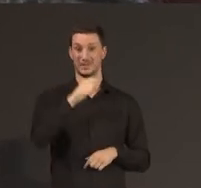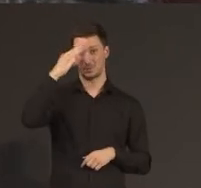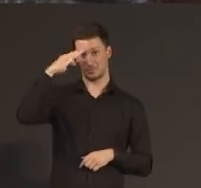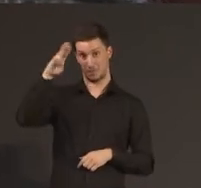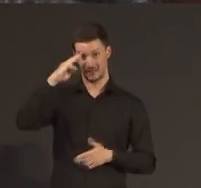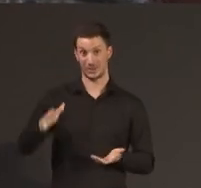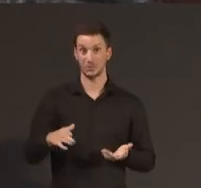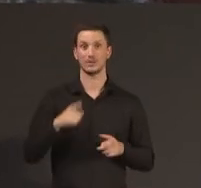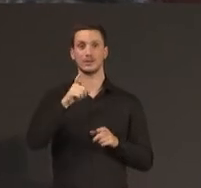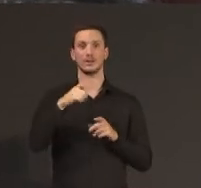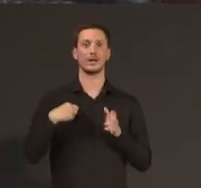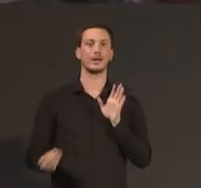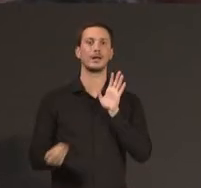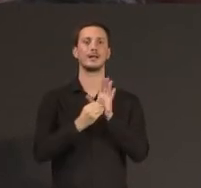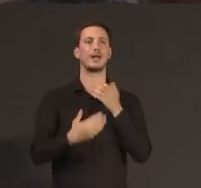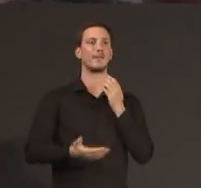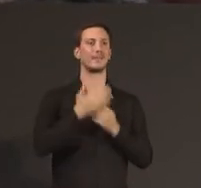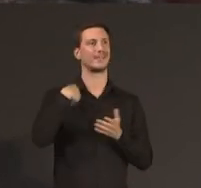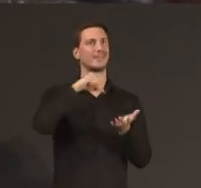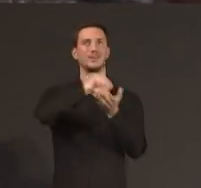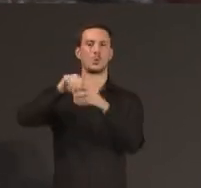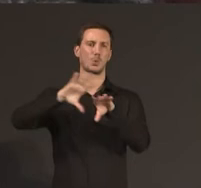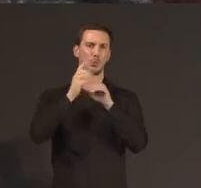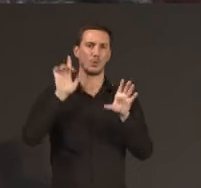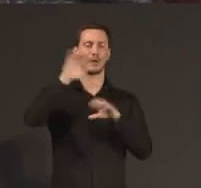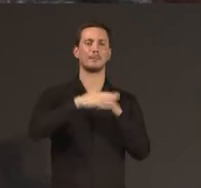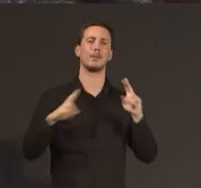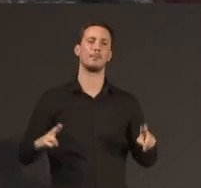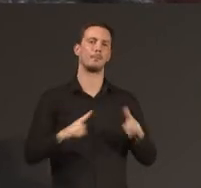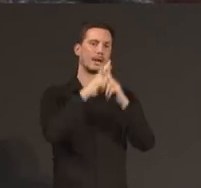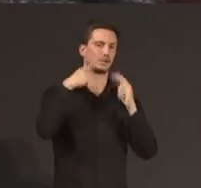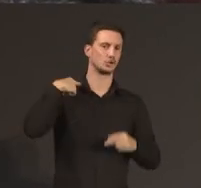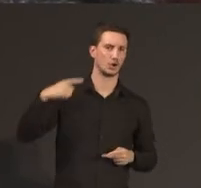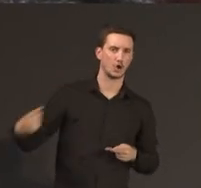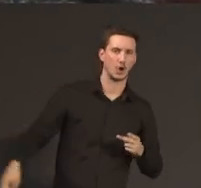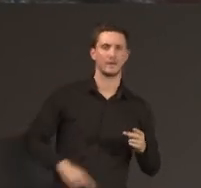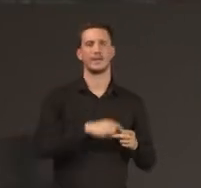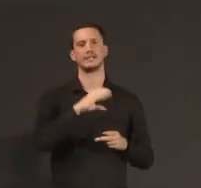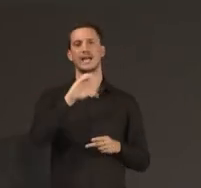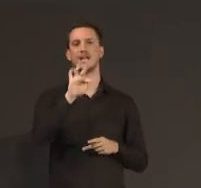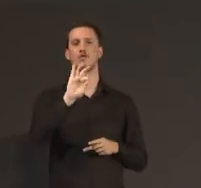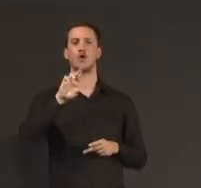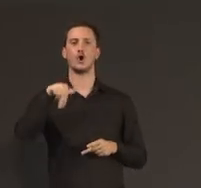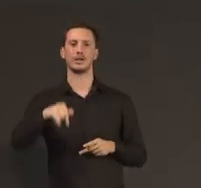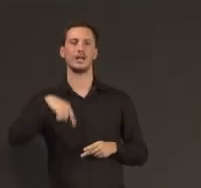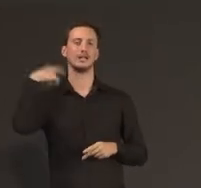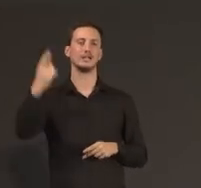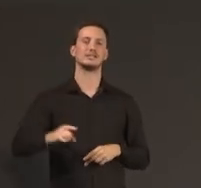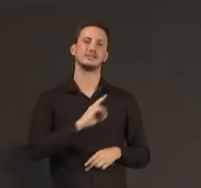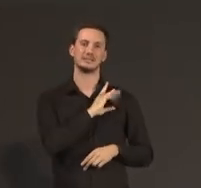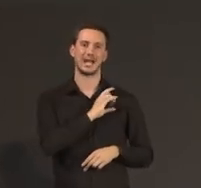volem posar a les principals ciutats de tot el món. Començarem en París, Londres, Califòrnia i també Santiago de